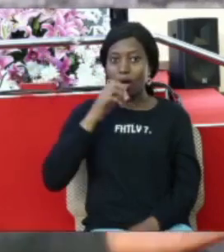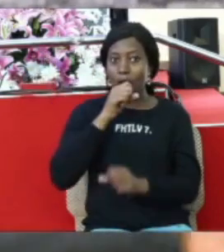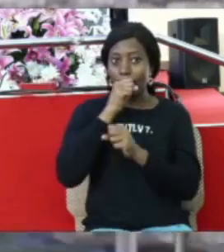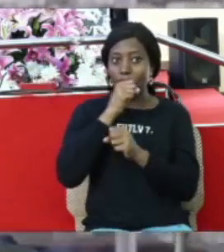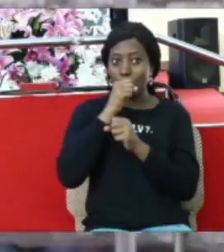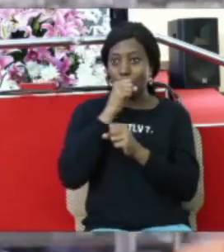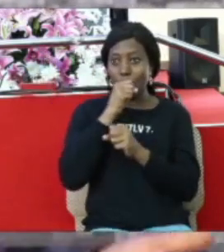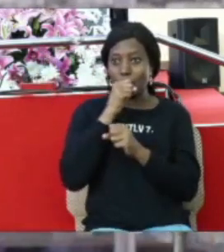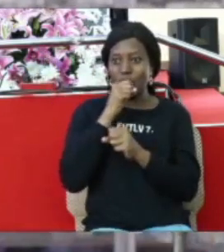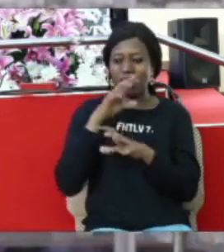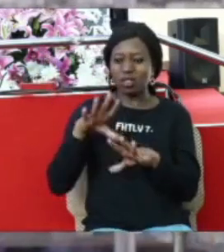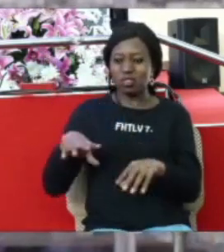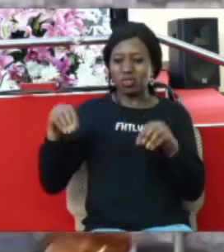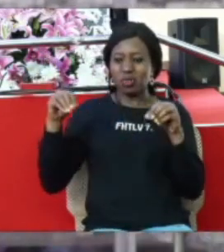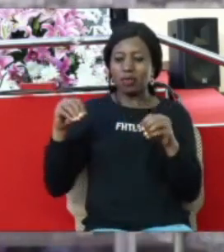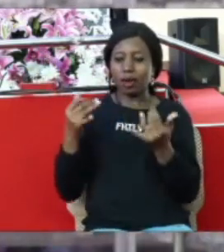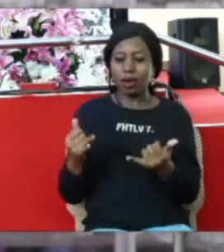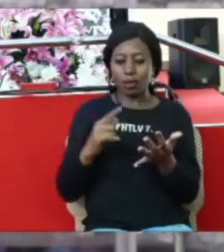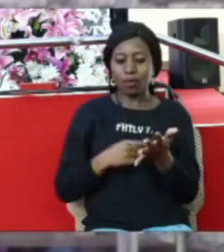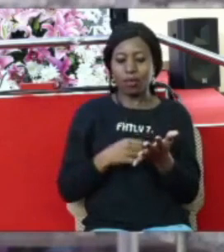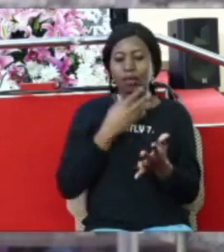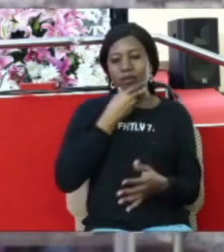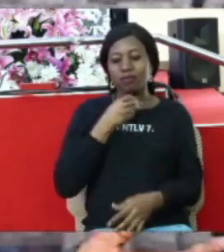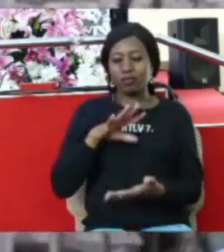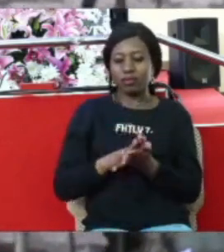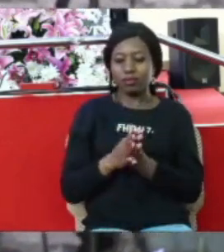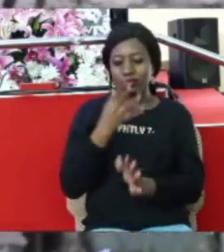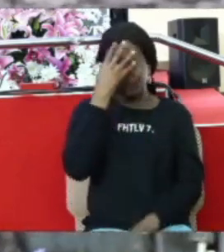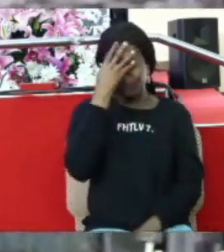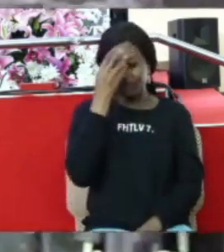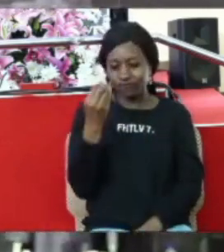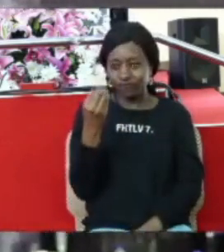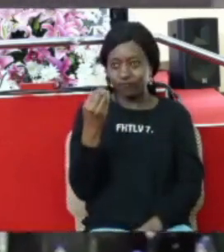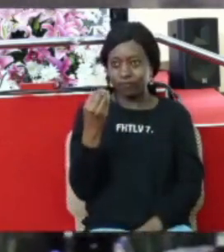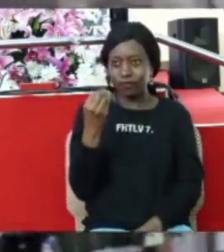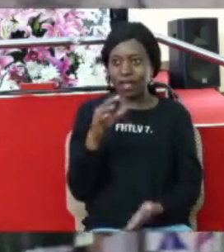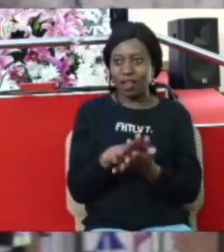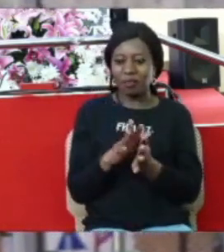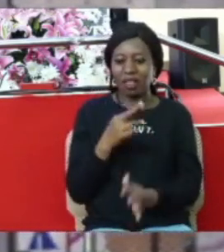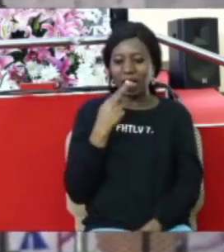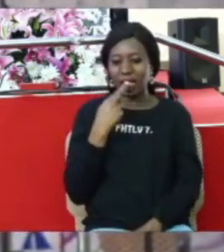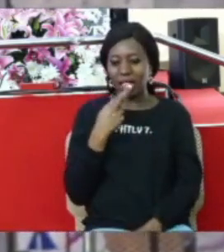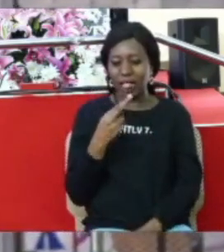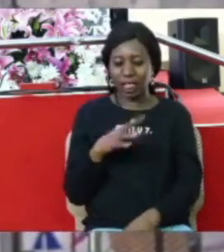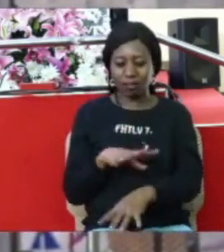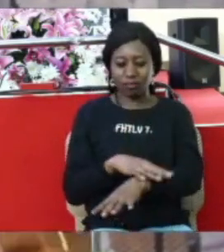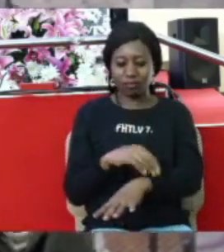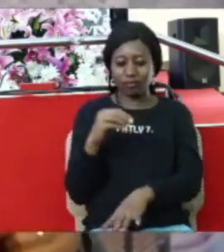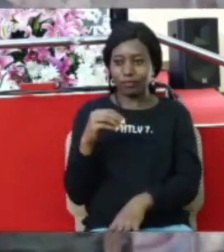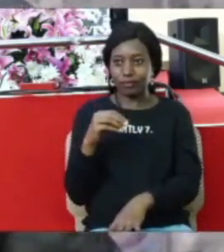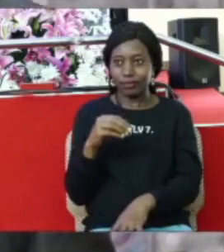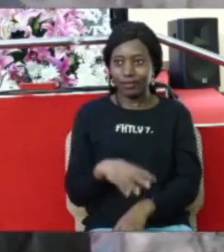Tukaenda Kitale kulala ili the following day turudi Nairobi. Do you know God caused me to do something that is not normal? Nikaitisha